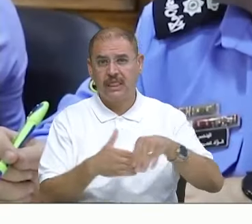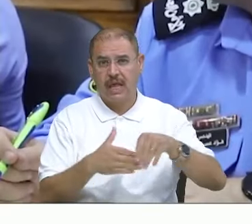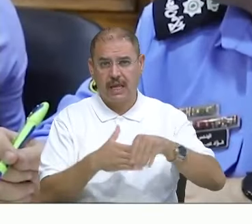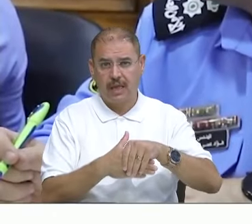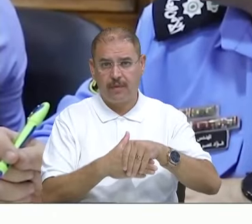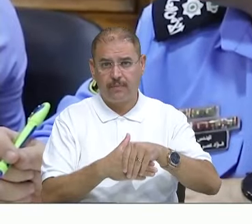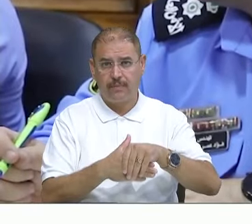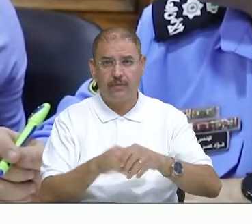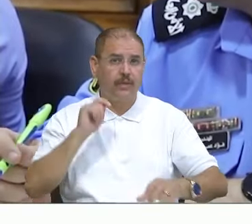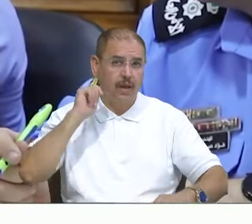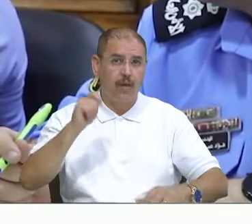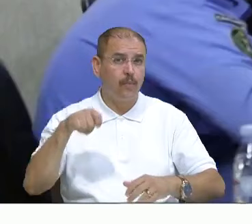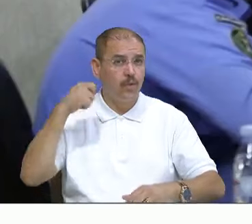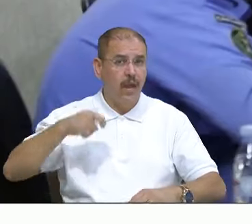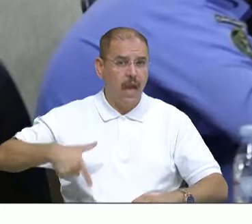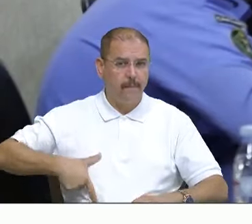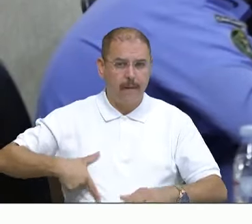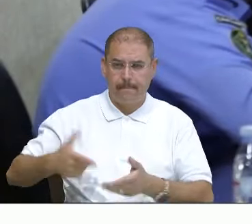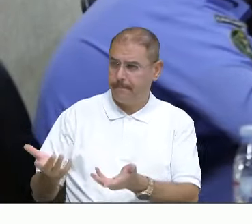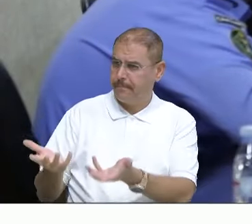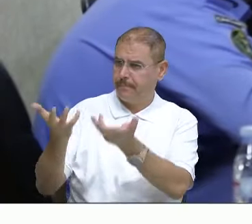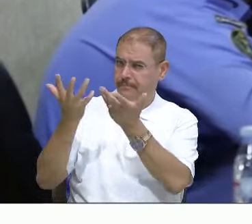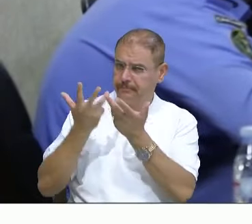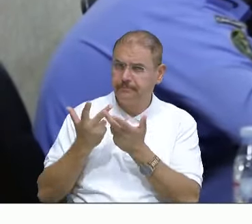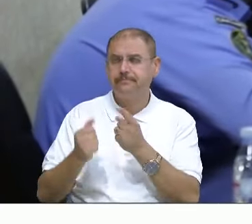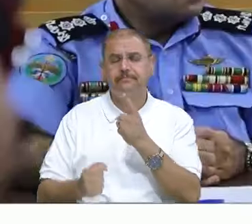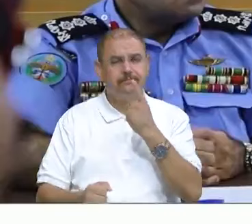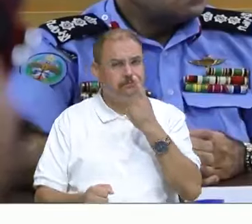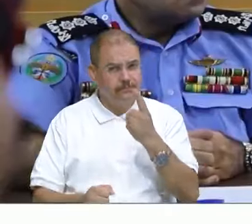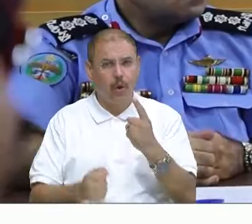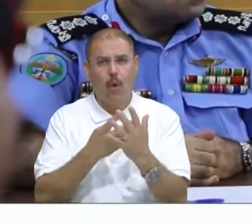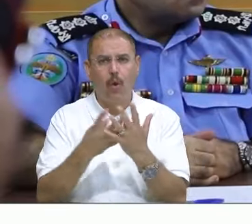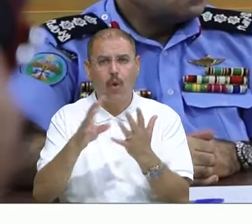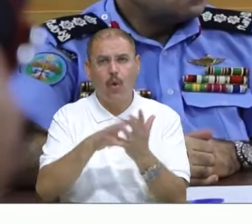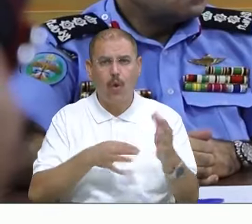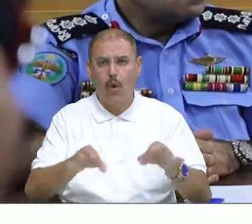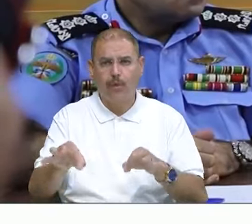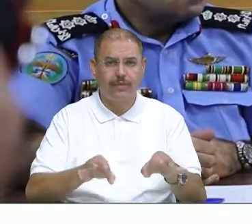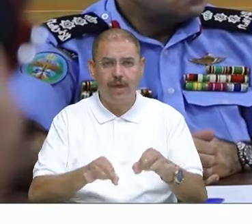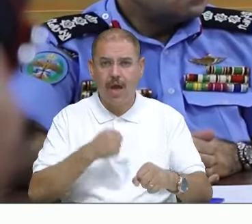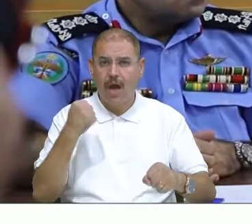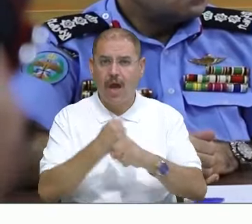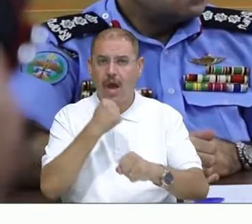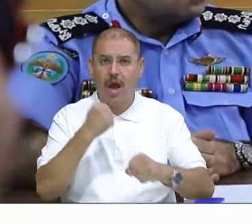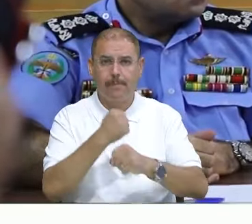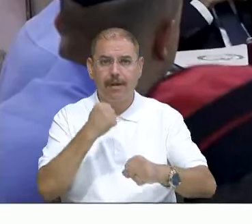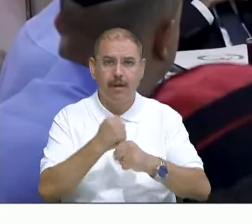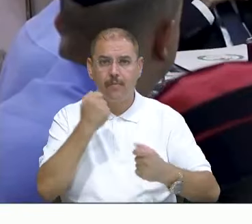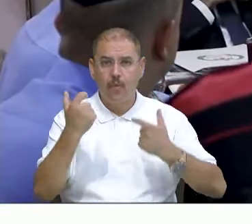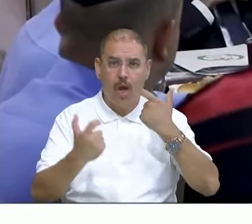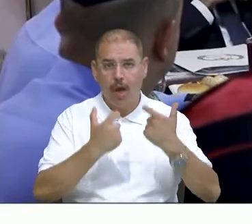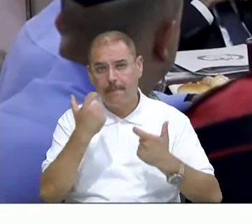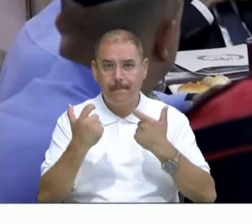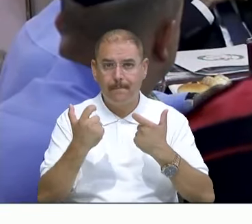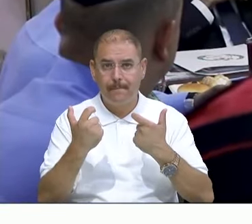للايجاز قدمه مدير اداره السير بين خلاله الخطط والاستراتيجيات المعمول بها واليات العمل المروري